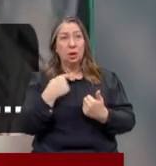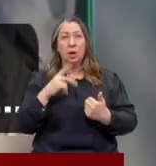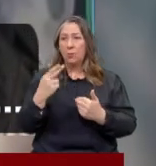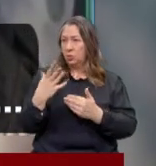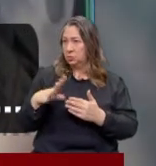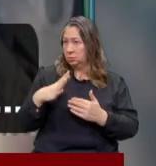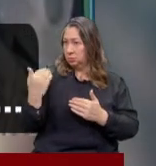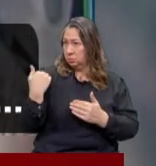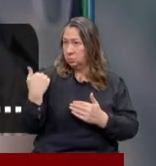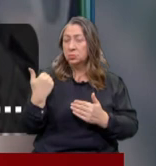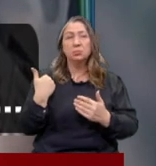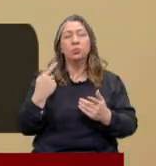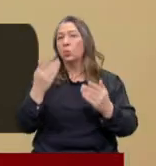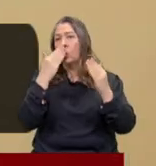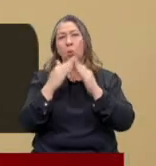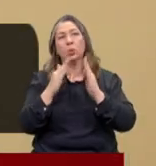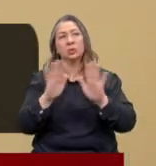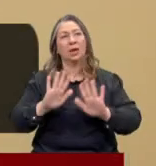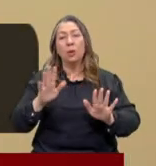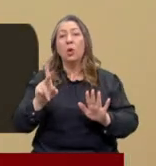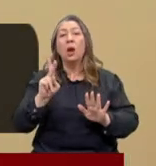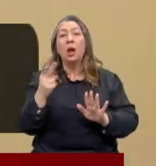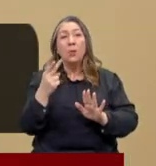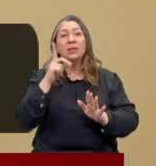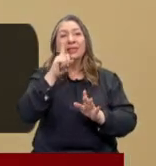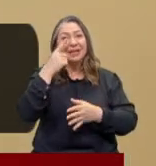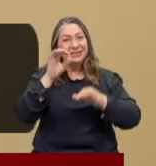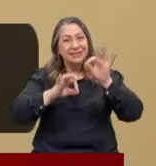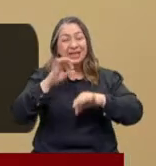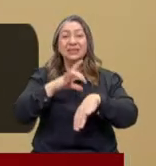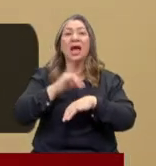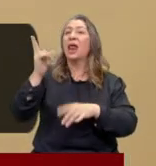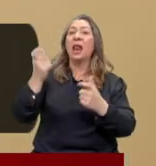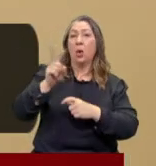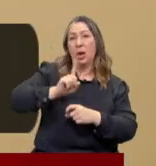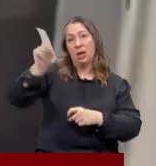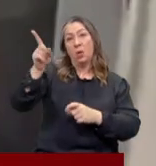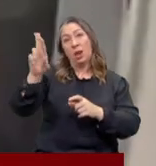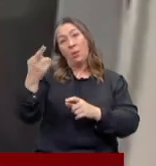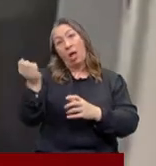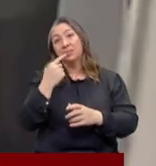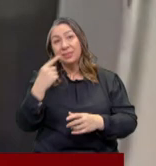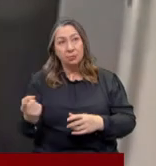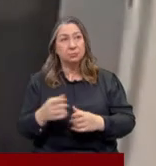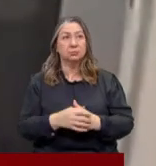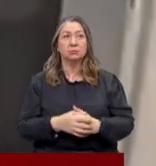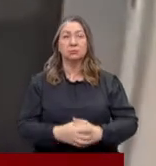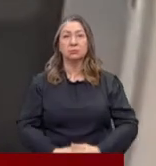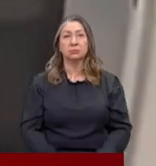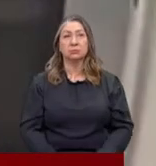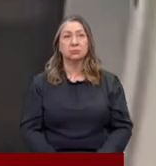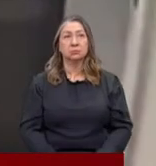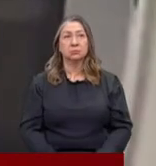rapor istediler. İsteklerin usulsüz olduğunu, raporu test oldukları, hastane almaları gerektiğini söyledim.